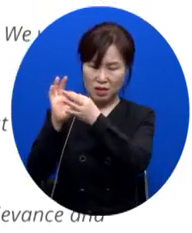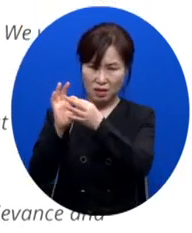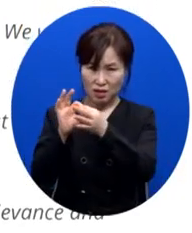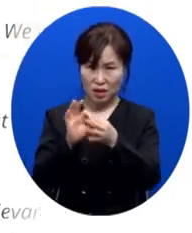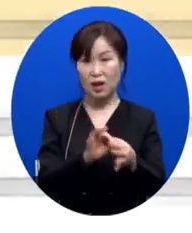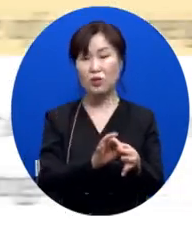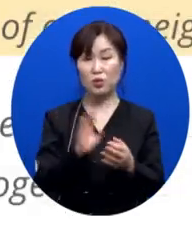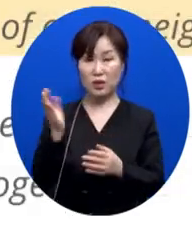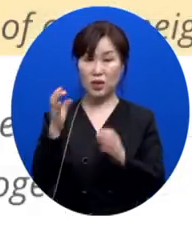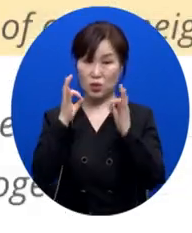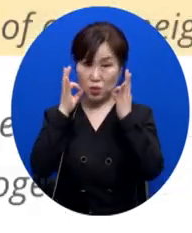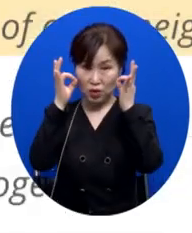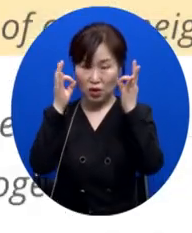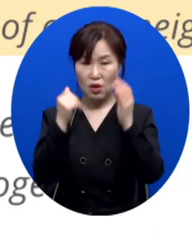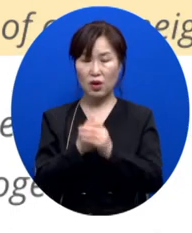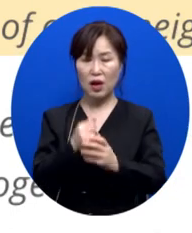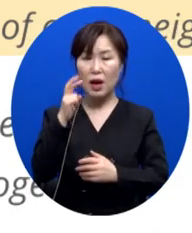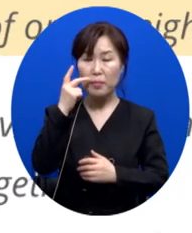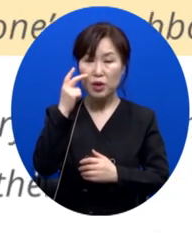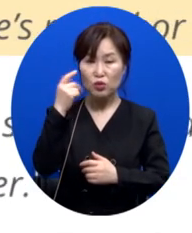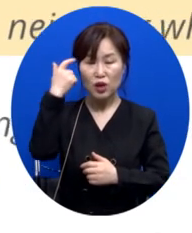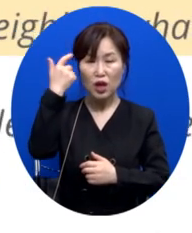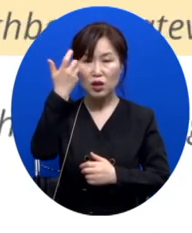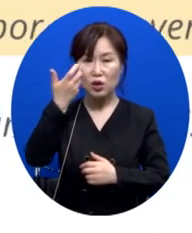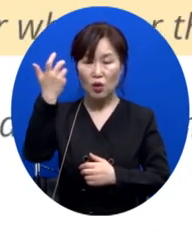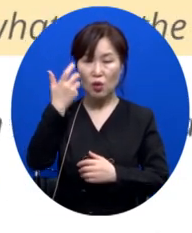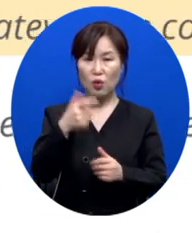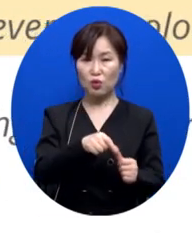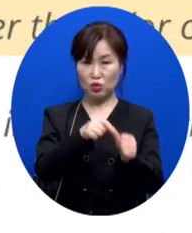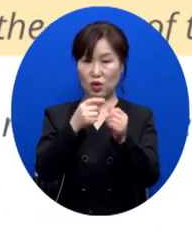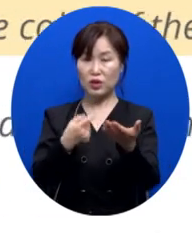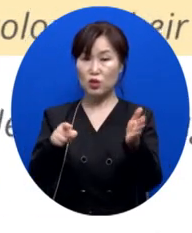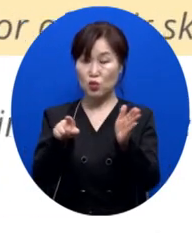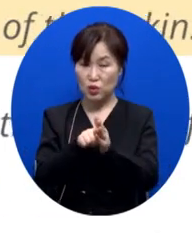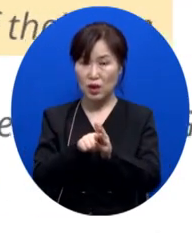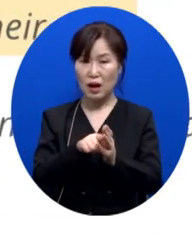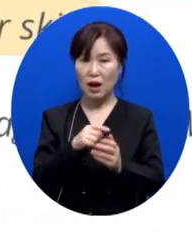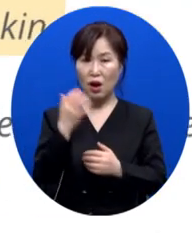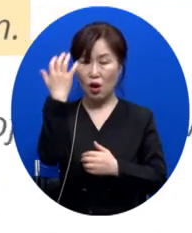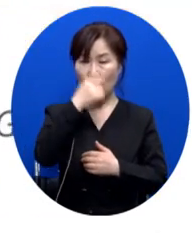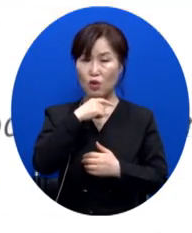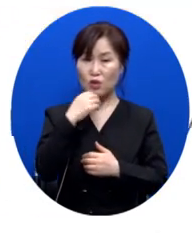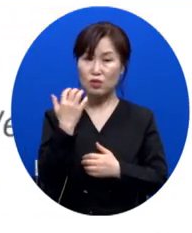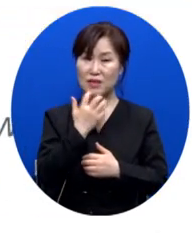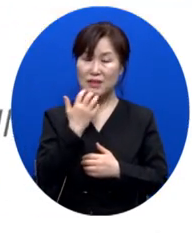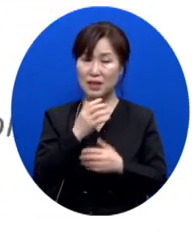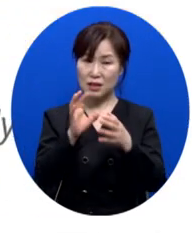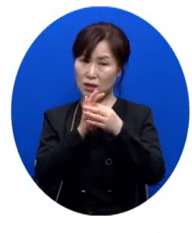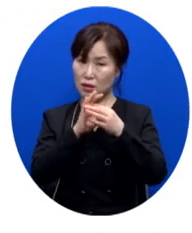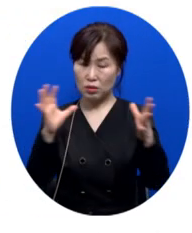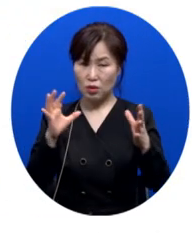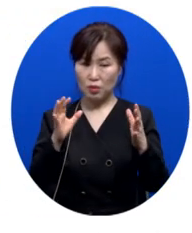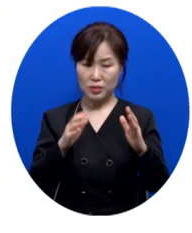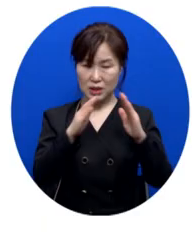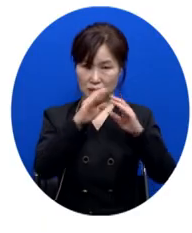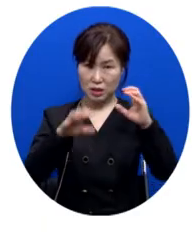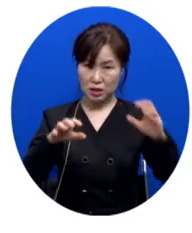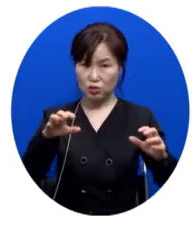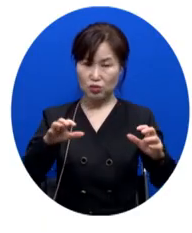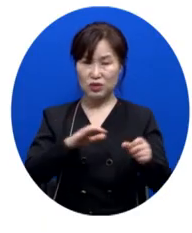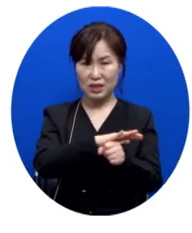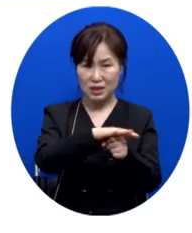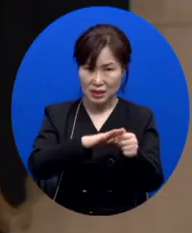할지 보여주었다 며 미국의 영혼들을 위한 구제 책은 피부색과 관계없이 이웃을 이해하고 사랑하는 것이라고